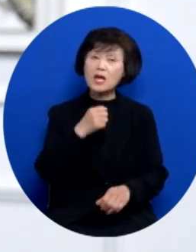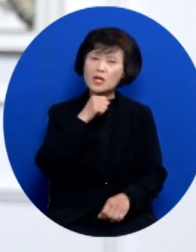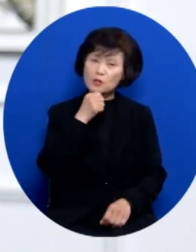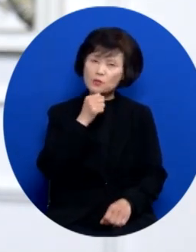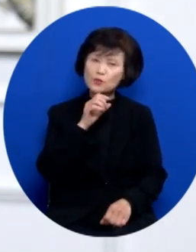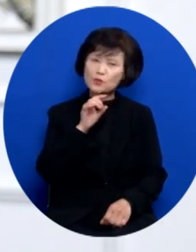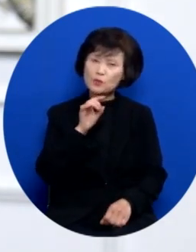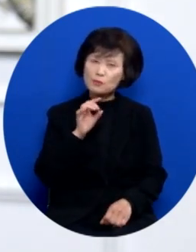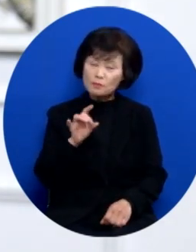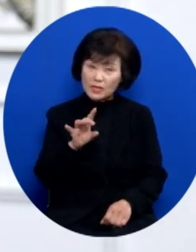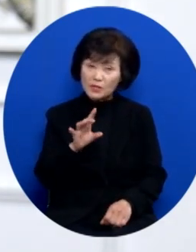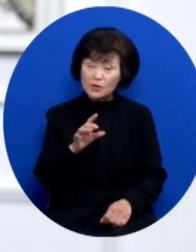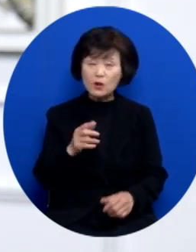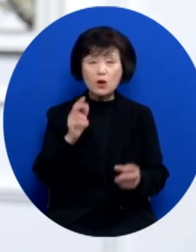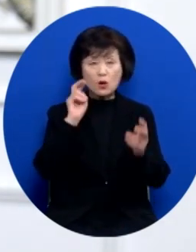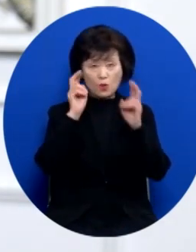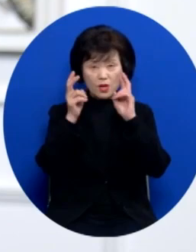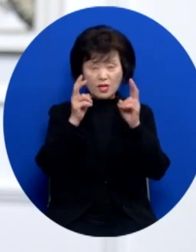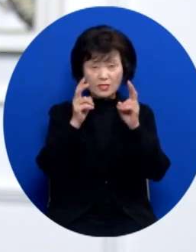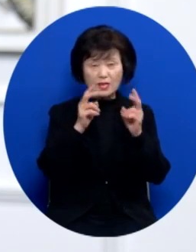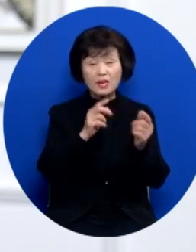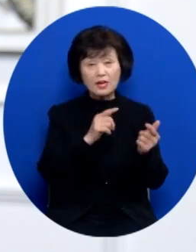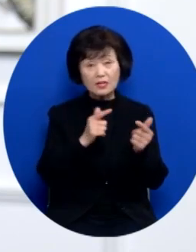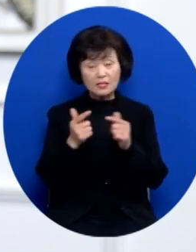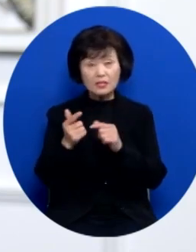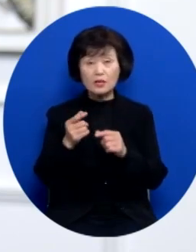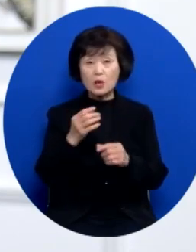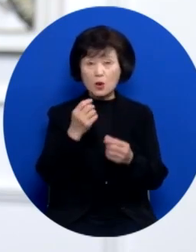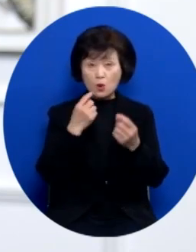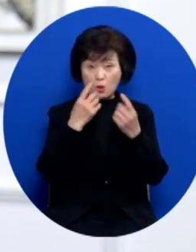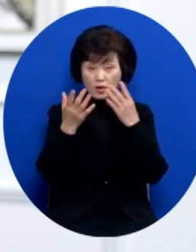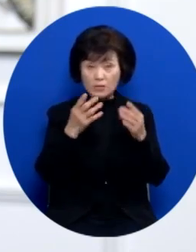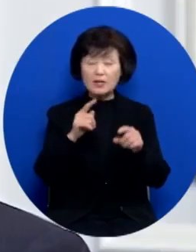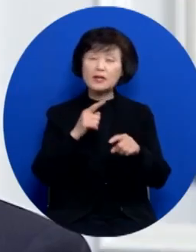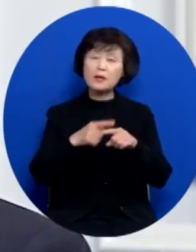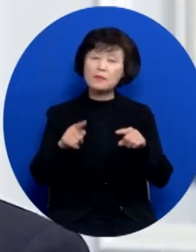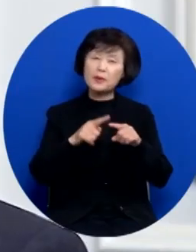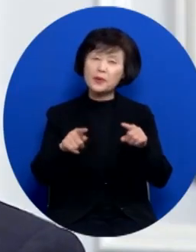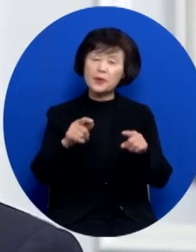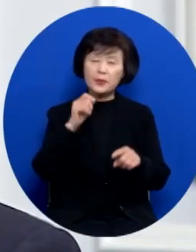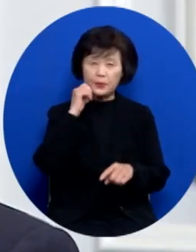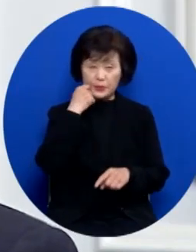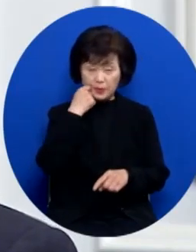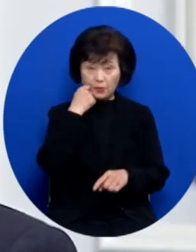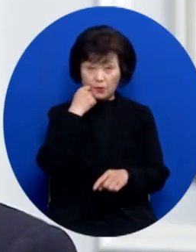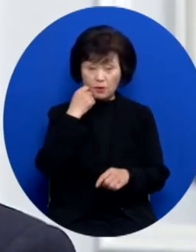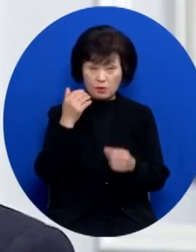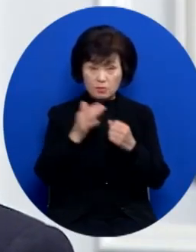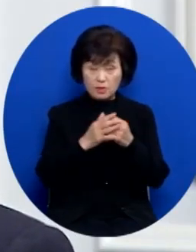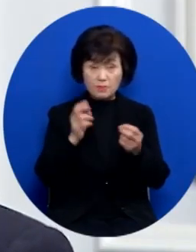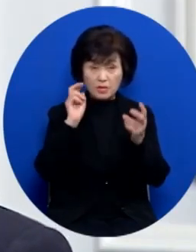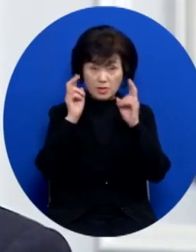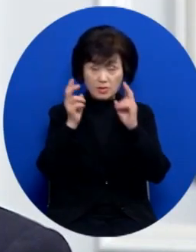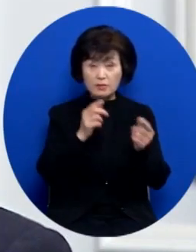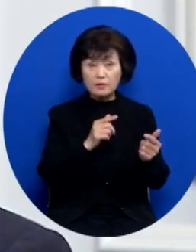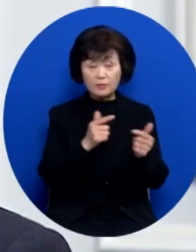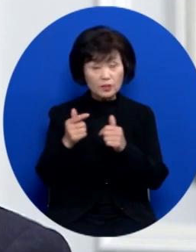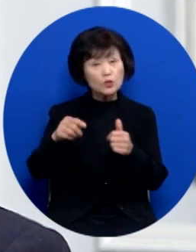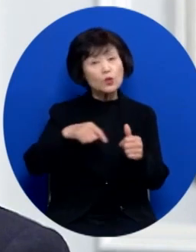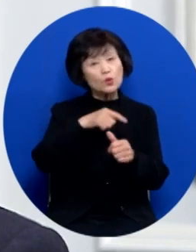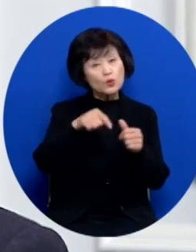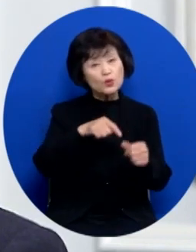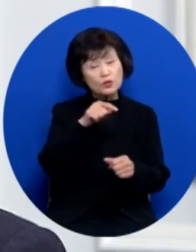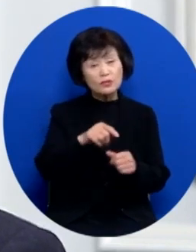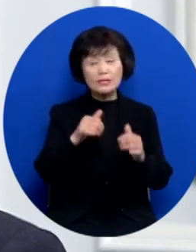점수만으로는 기업들을 정확하게 평가할 수 없다는 생각을 하게 됩니다. 그래서 기업은 기업 운영이